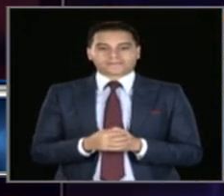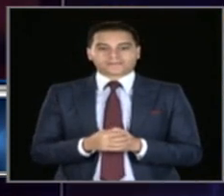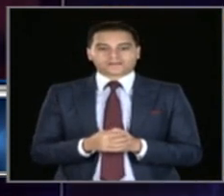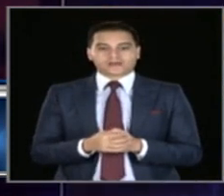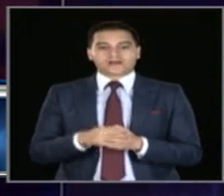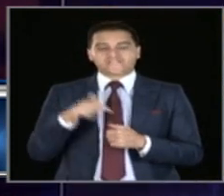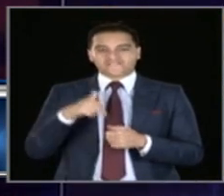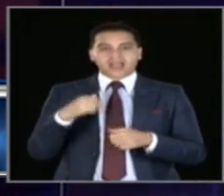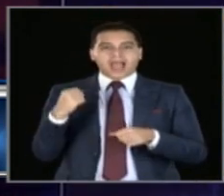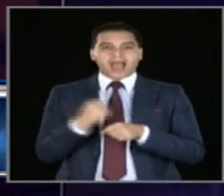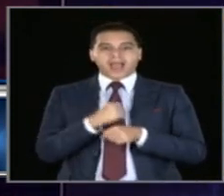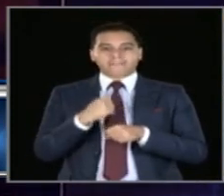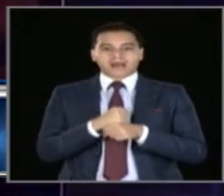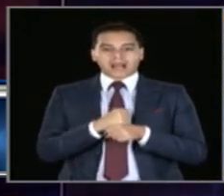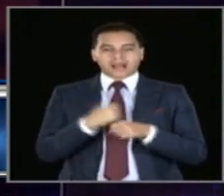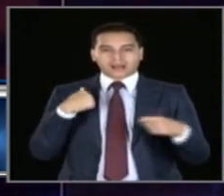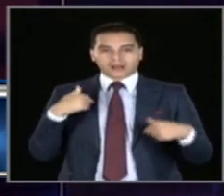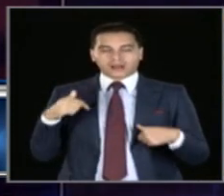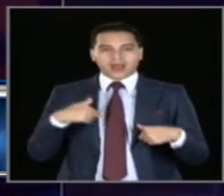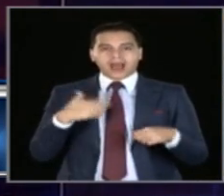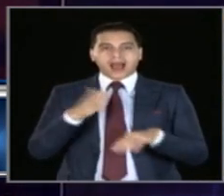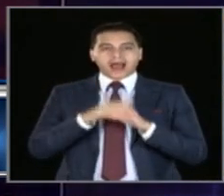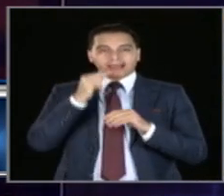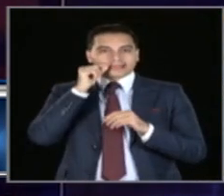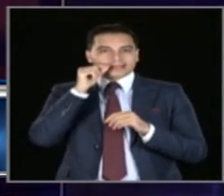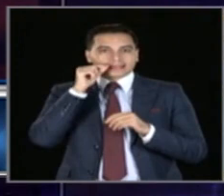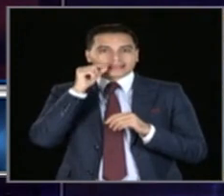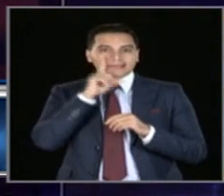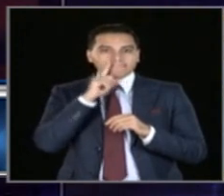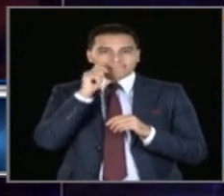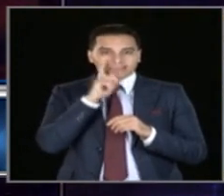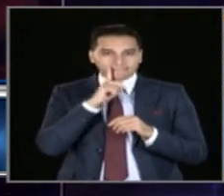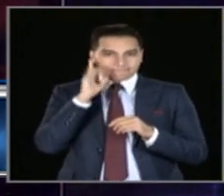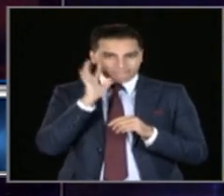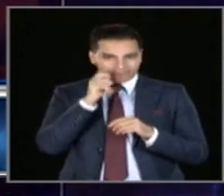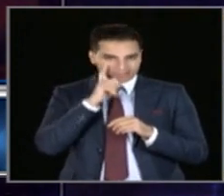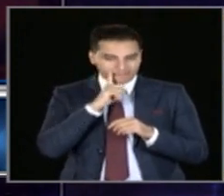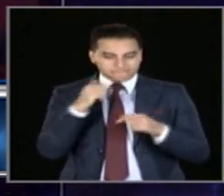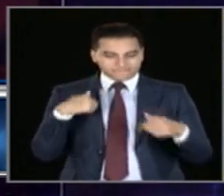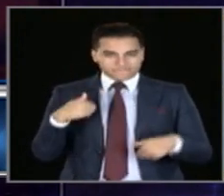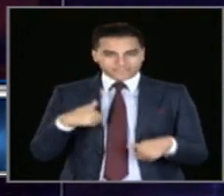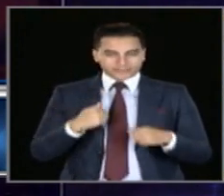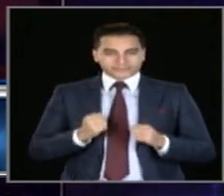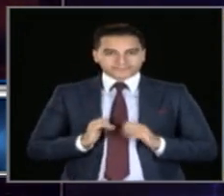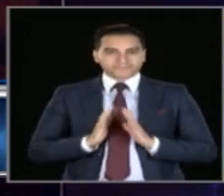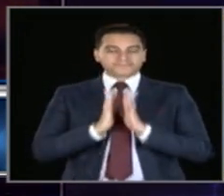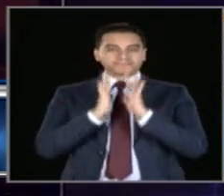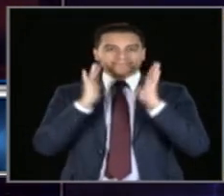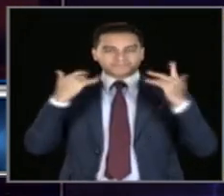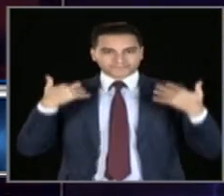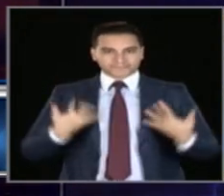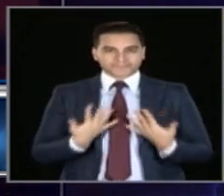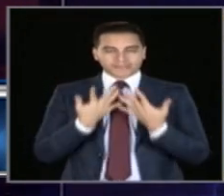الثاني، علوم، ما هو العضو المسؤول عن ضخ الدم في جسم الإنسان؟